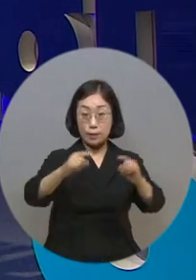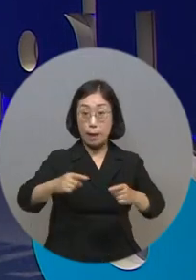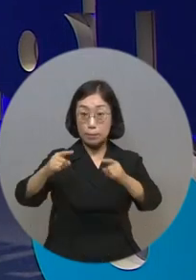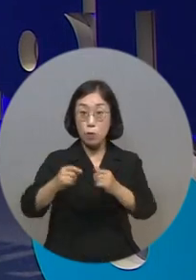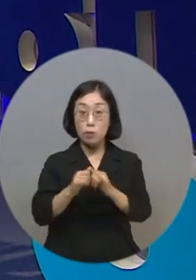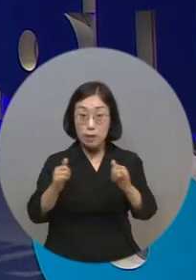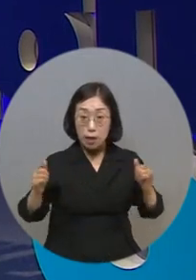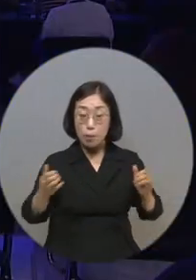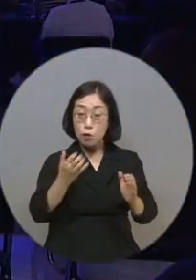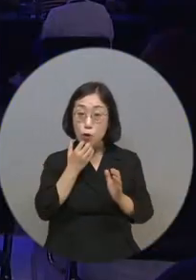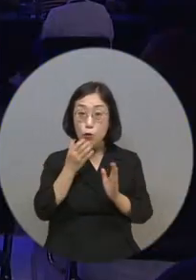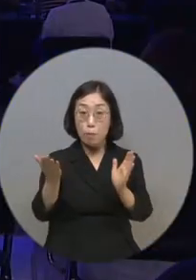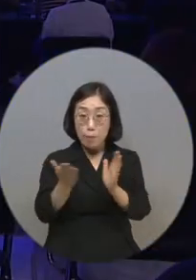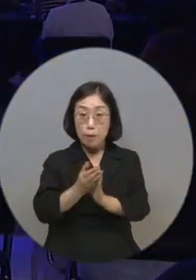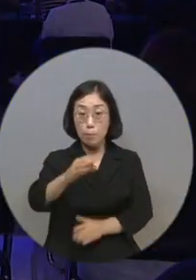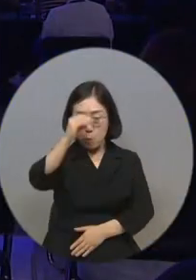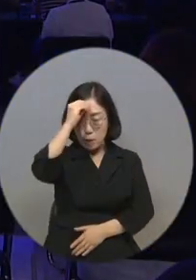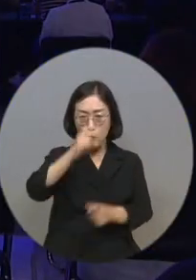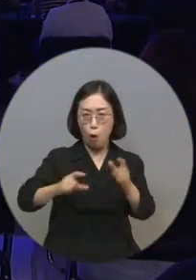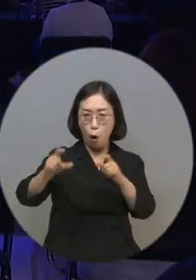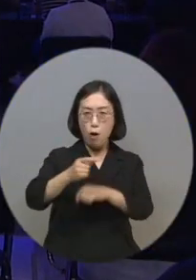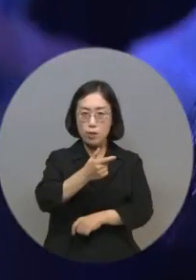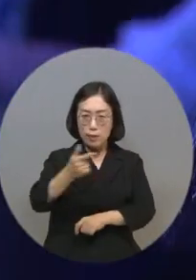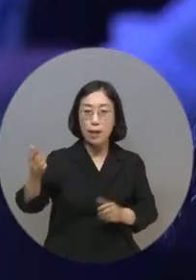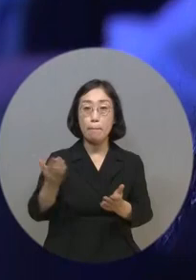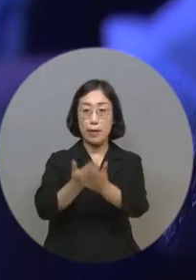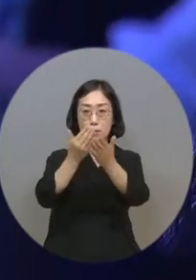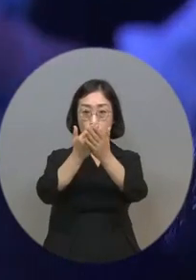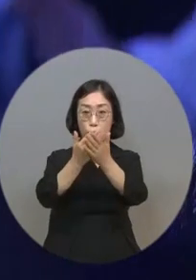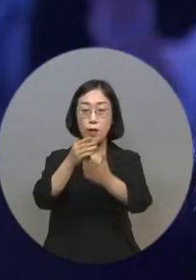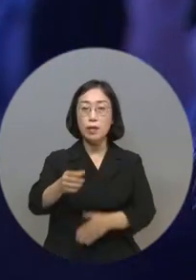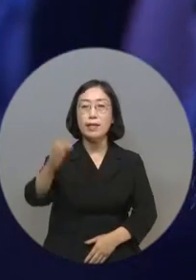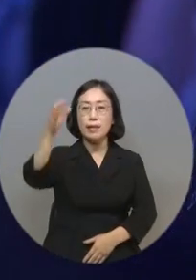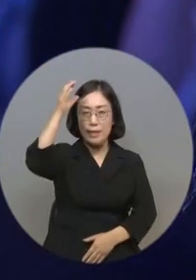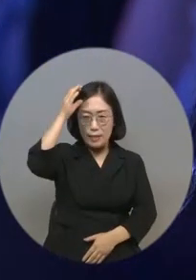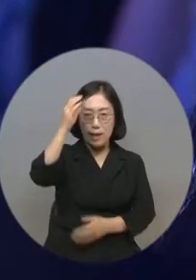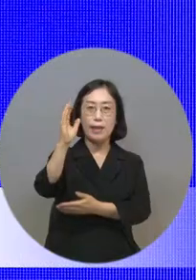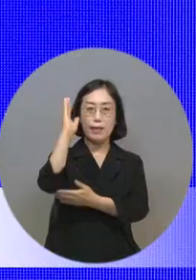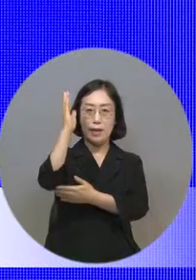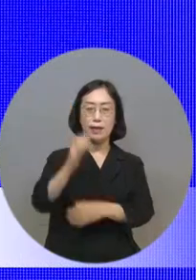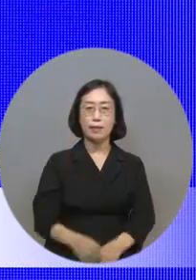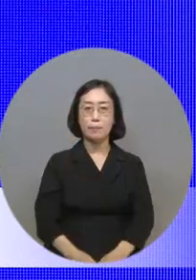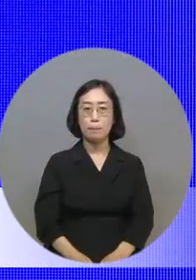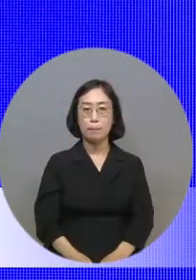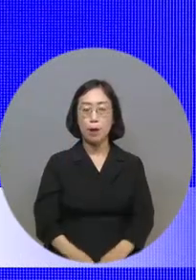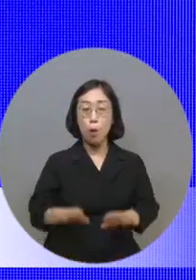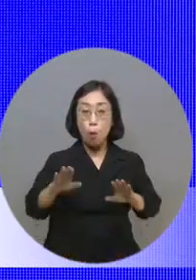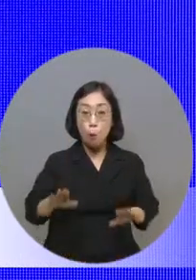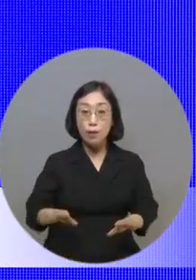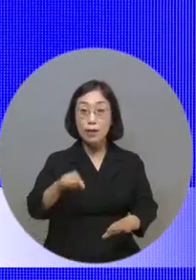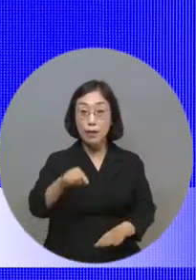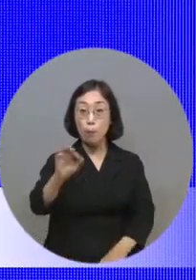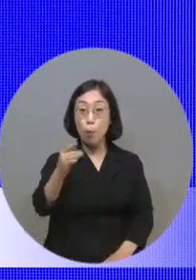서울형 복지 모델의 도전이 더 큰 성공으로 이어지길 바라는 기대감을 보이기도 했습니다. 오늘의 포럼을